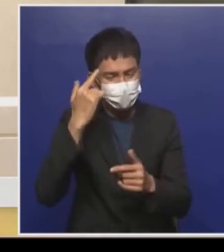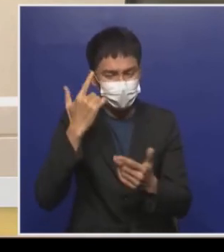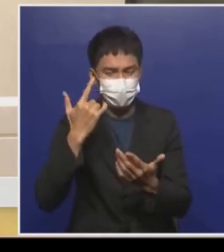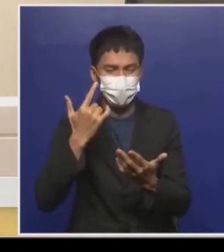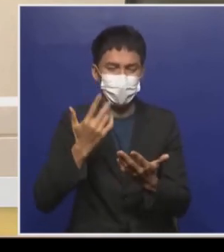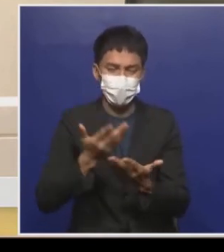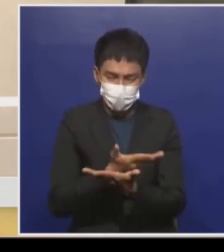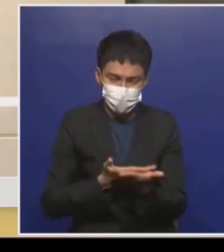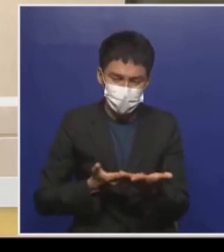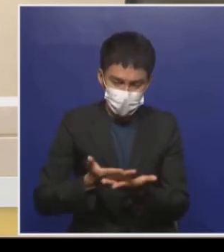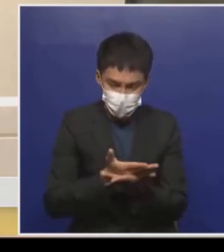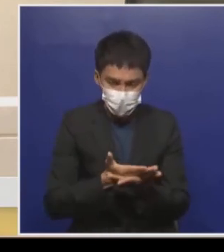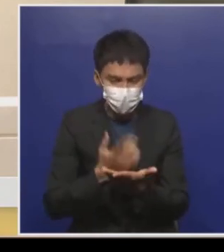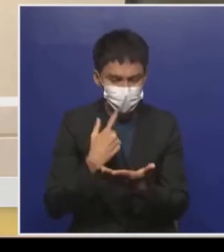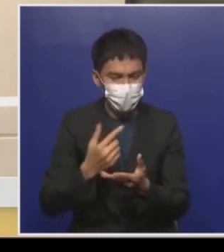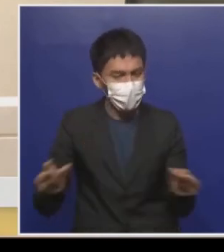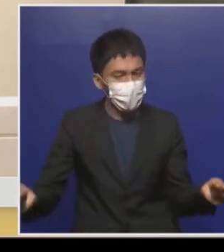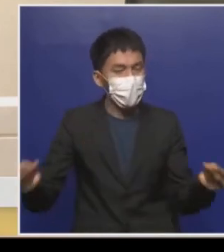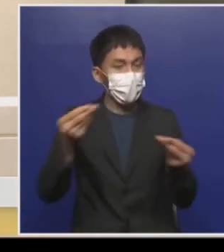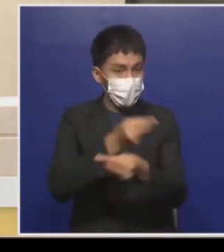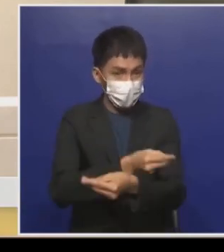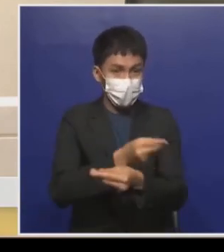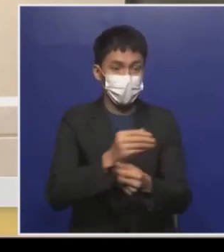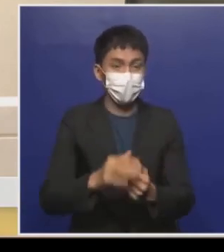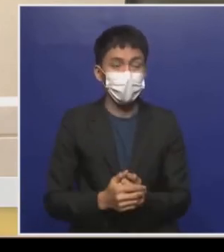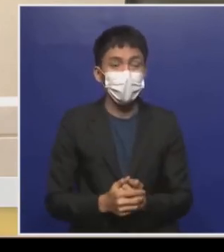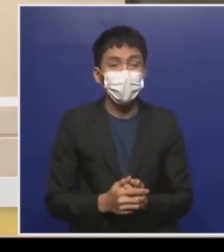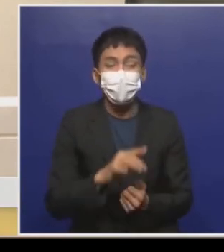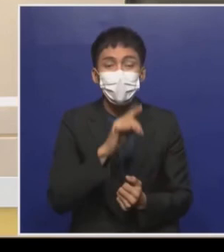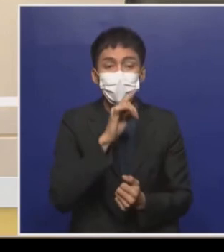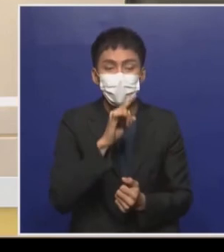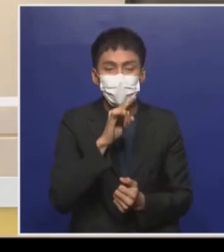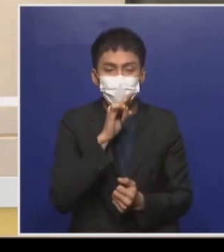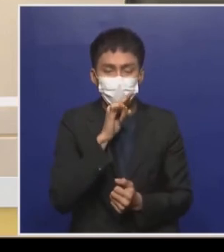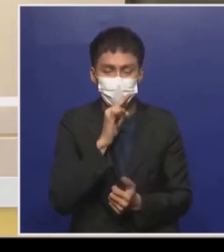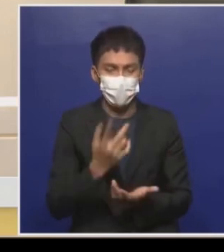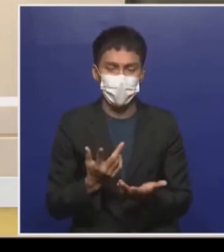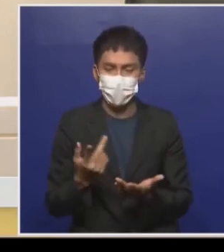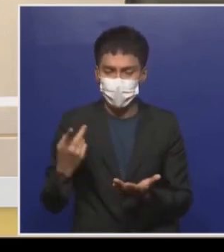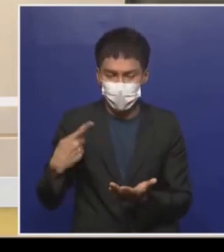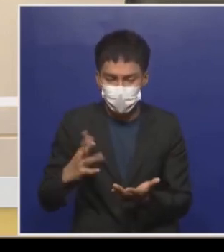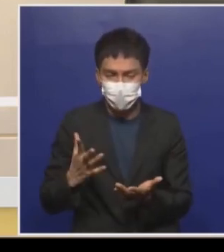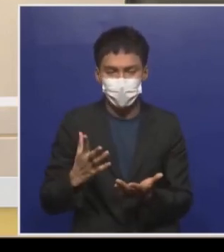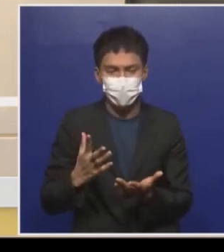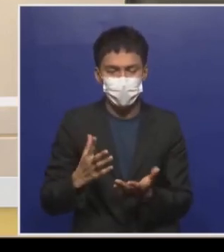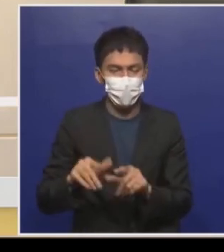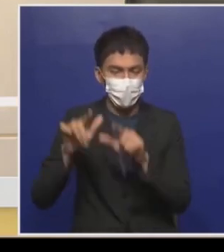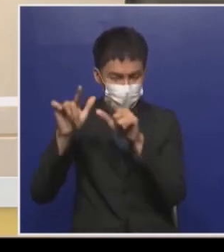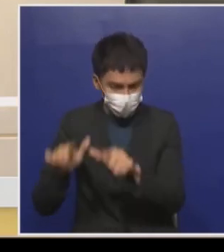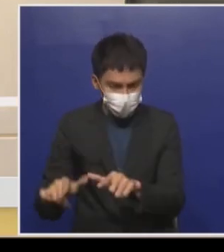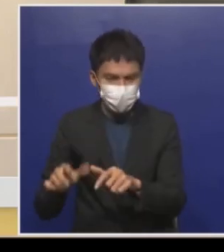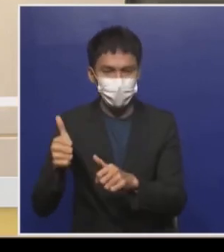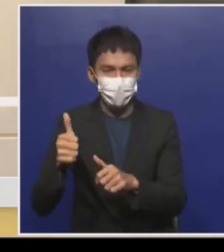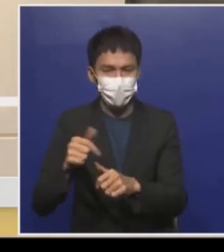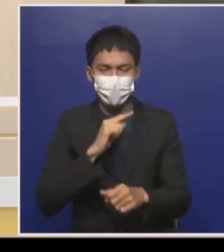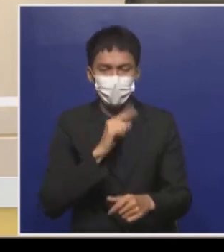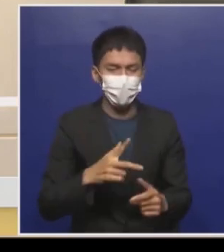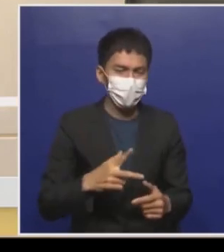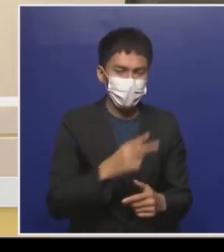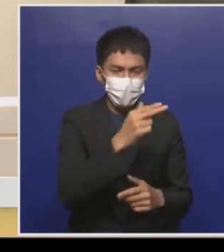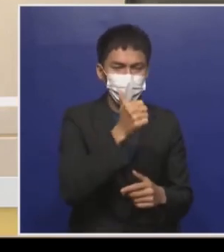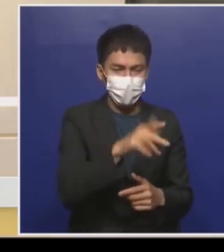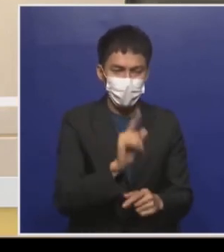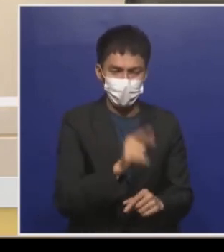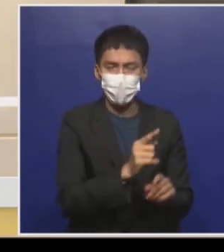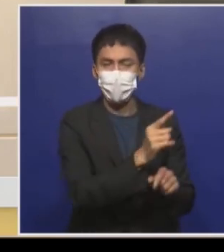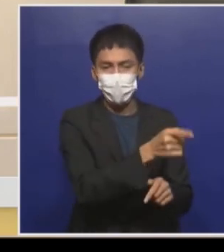มนตองแรกกันแรกกก็คือว่า รายไหนที่ตัดรายจายได แล้วกตดออกไปอะไรทตดไมได้ก็ตัดไม่ได้